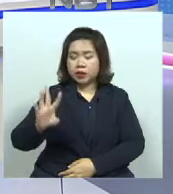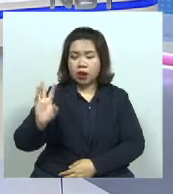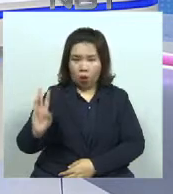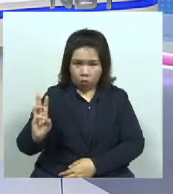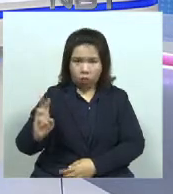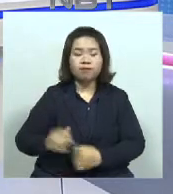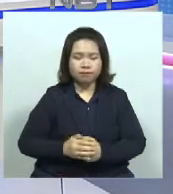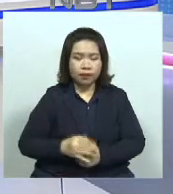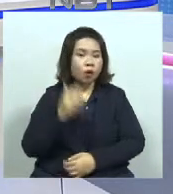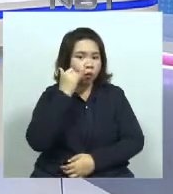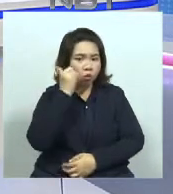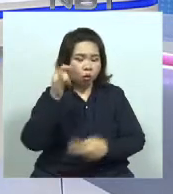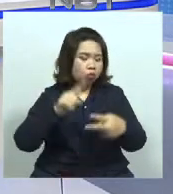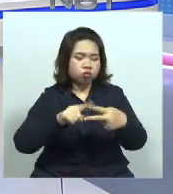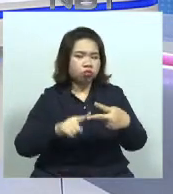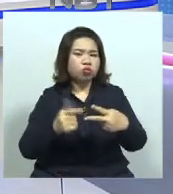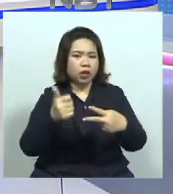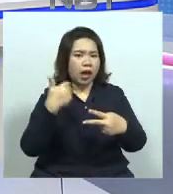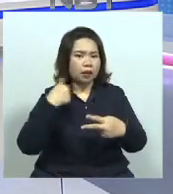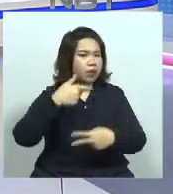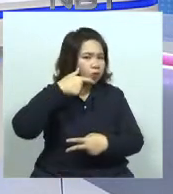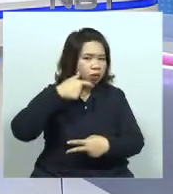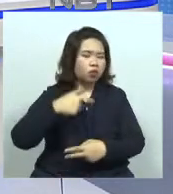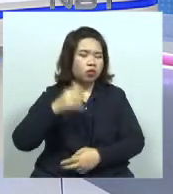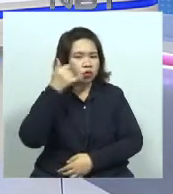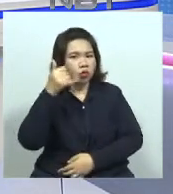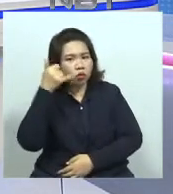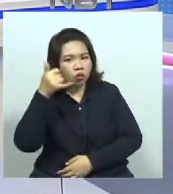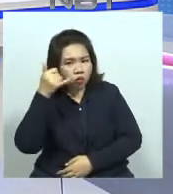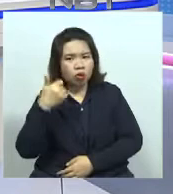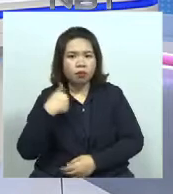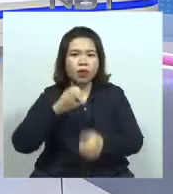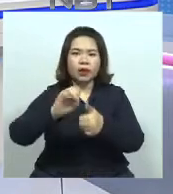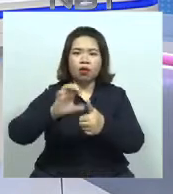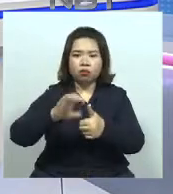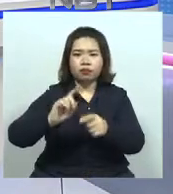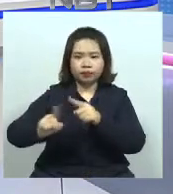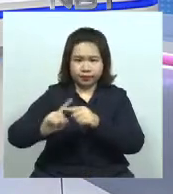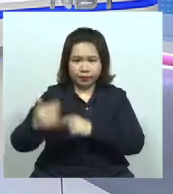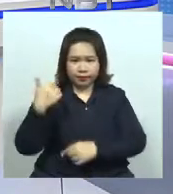8526821546นะคะสามารถโทรศัพท์ได้ซึ่งจะมีเจ้าหน้าที่ที่รับโทรศัพท์และให้ข้อมูลตลอดเวลาค่ะ ใช่แล้ว